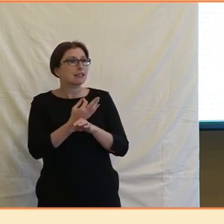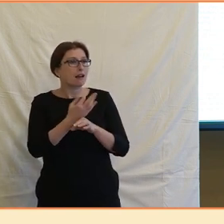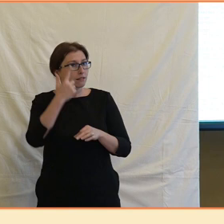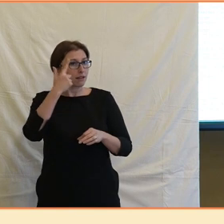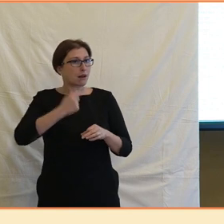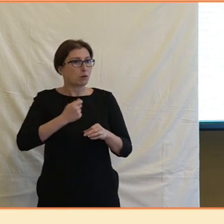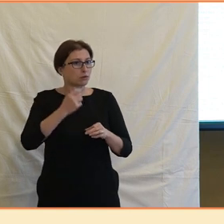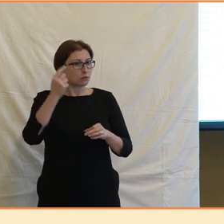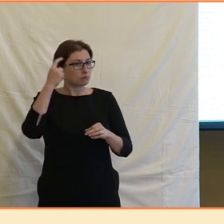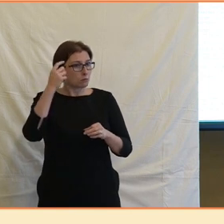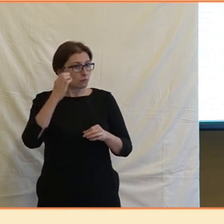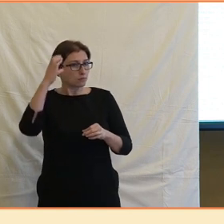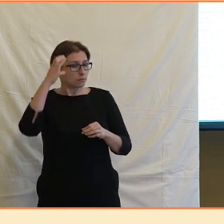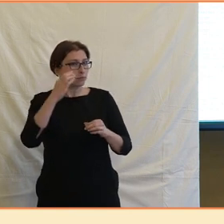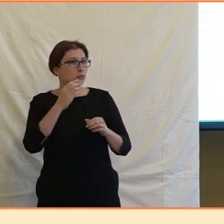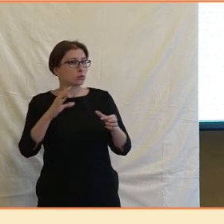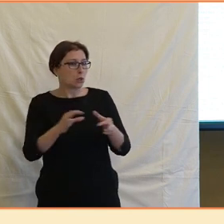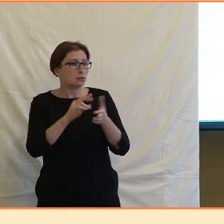gramotnosti.